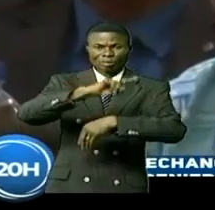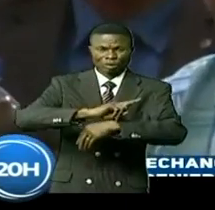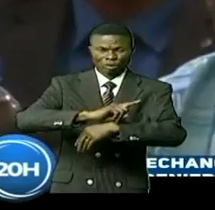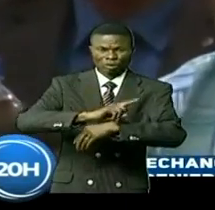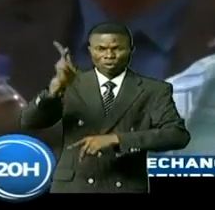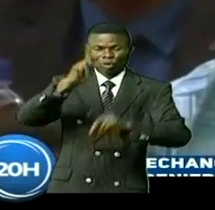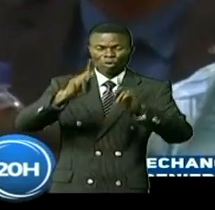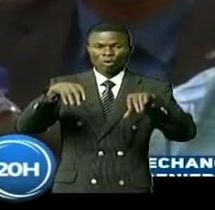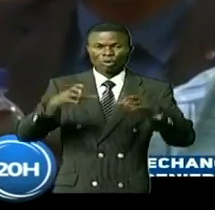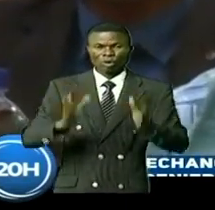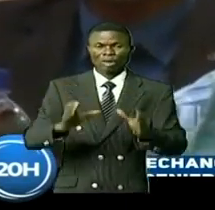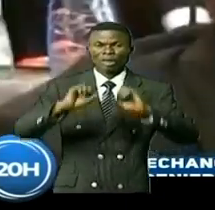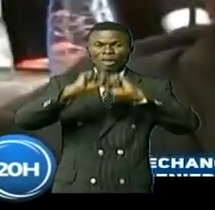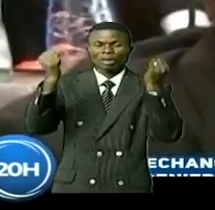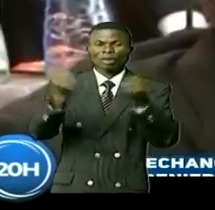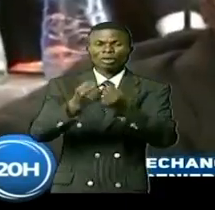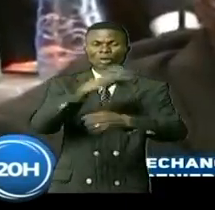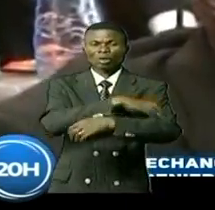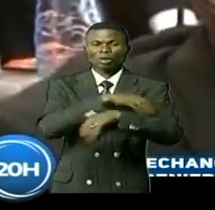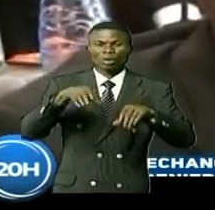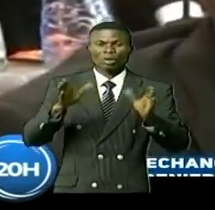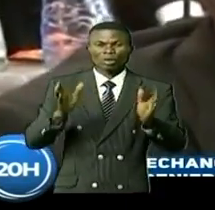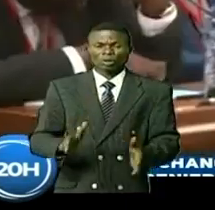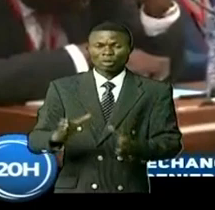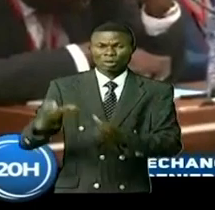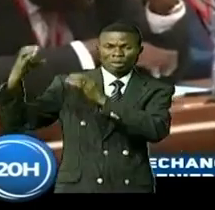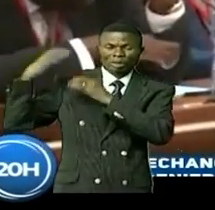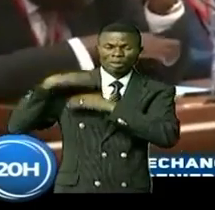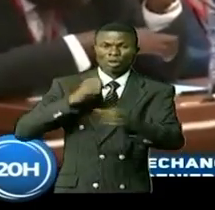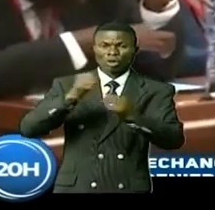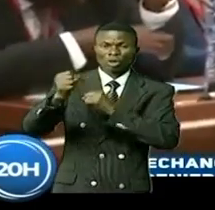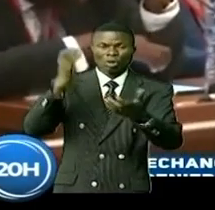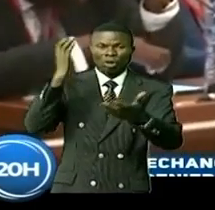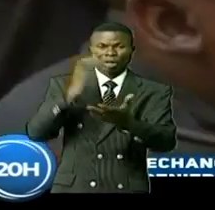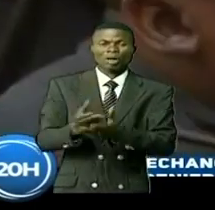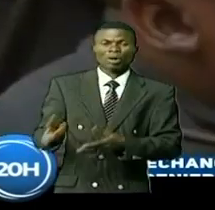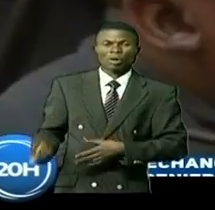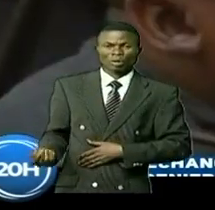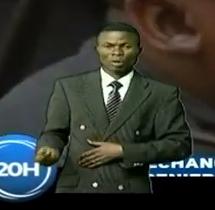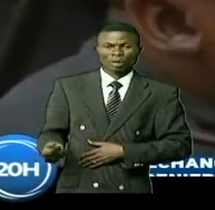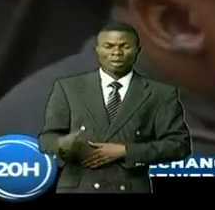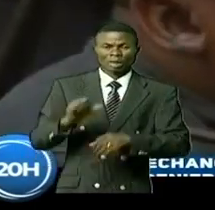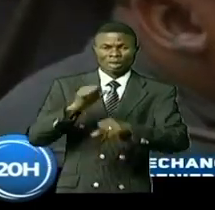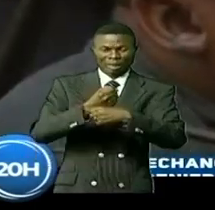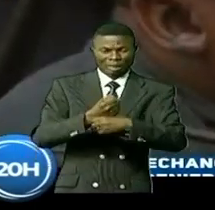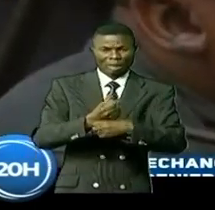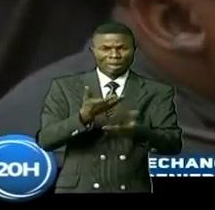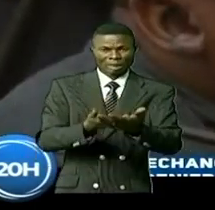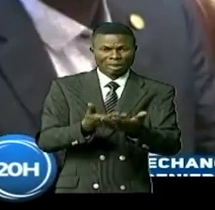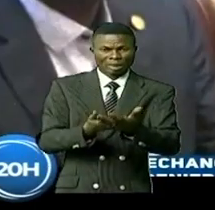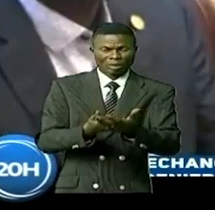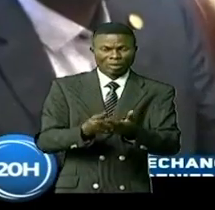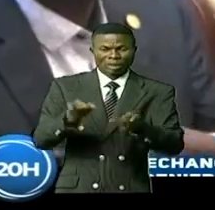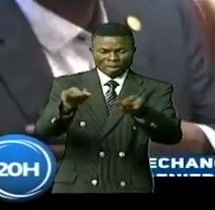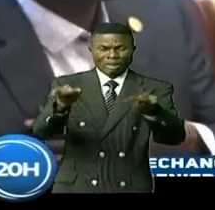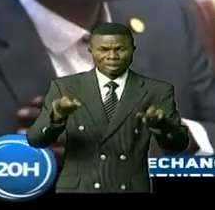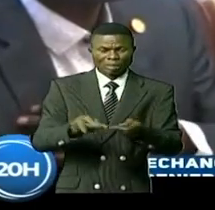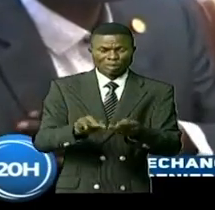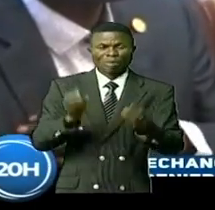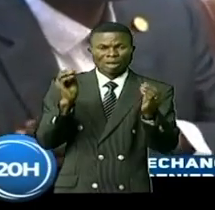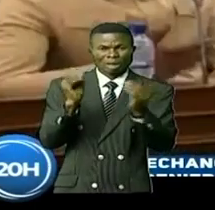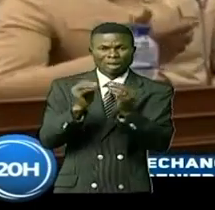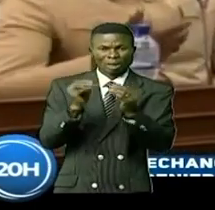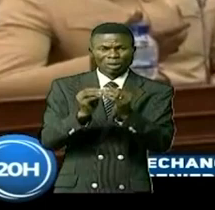citoyens avec la société civile congolaise chargée de la lutte contre la corruption pour créer enfin un cadre de concertation et